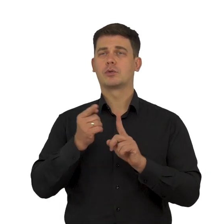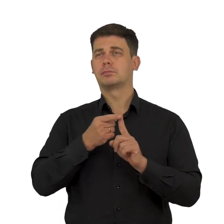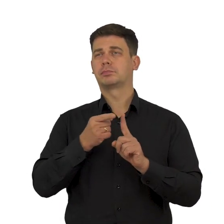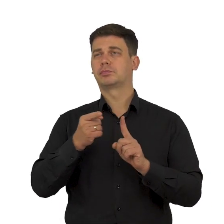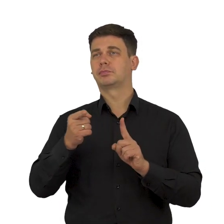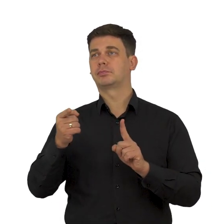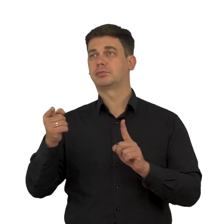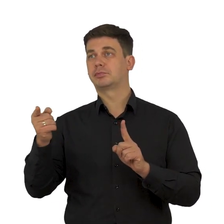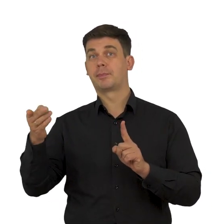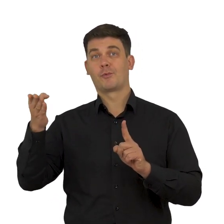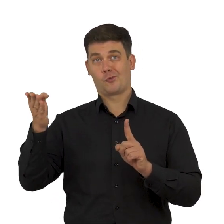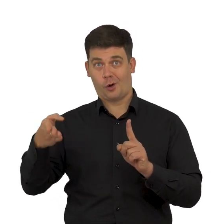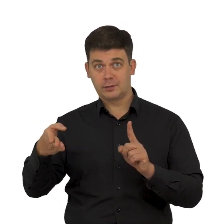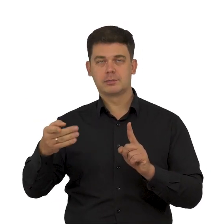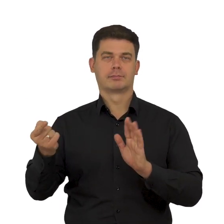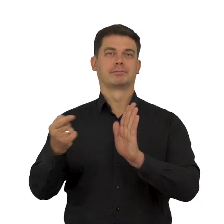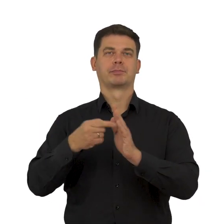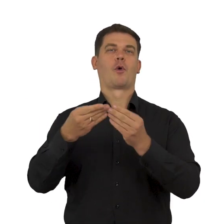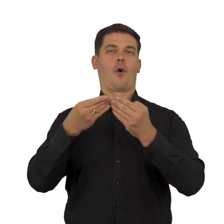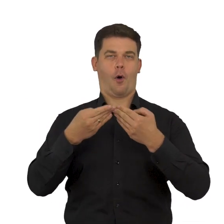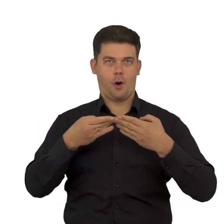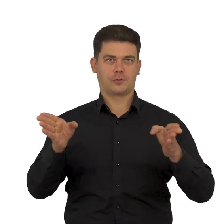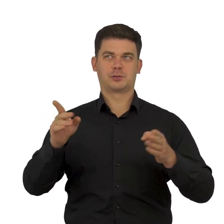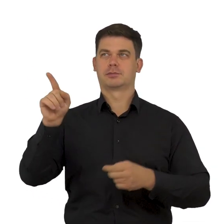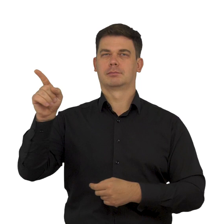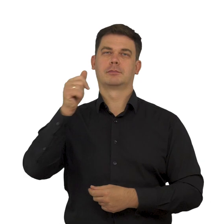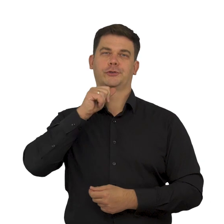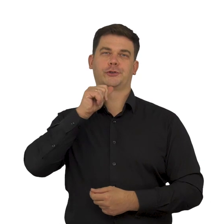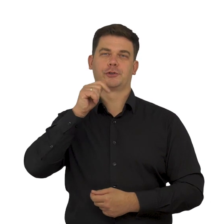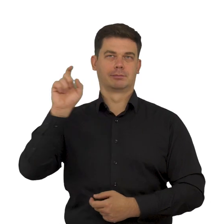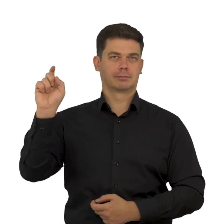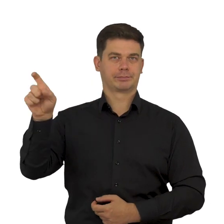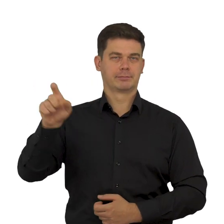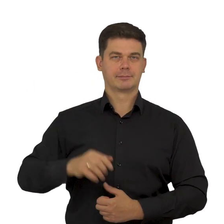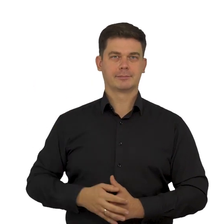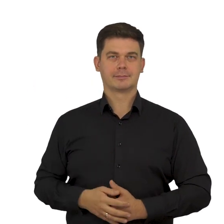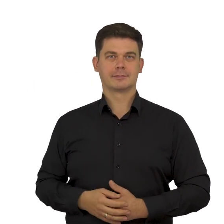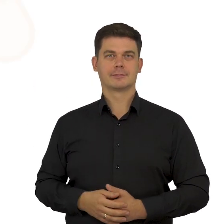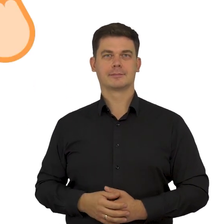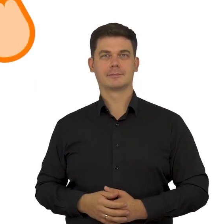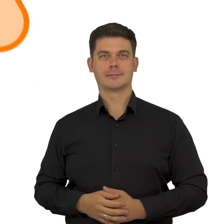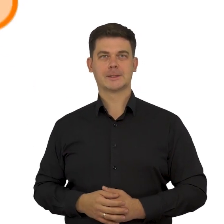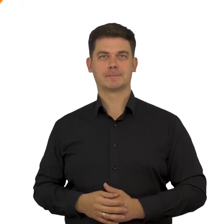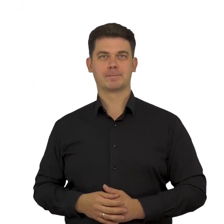Gdy instalacja się zakończy, możemy już otworzyć aplikację, wybierając przycisk Otwórz.